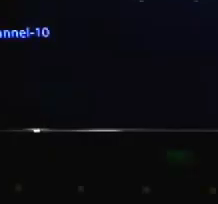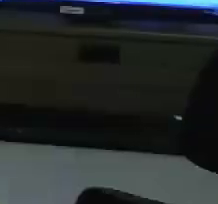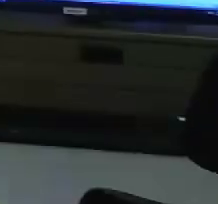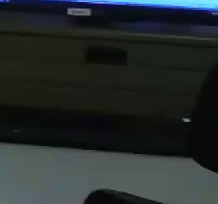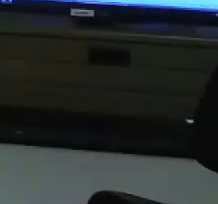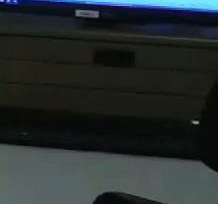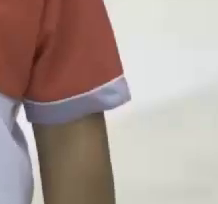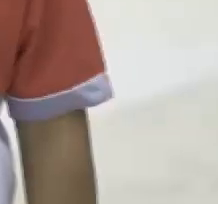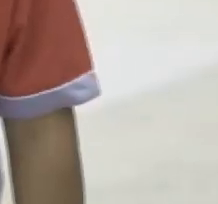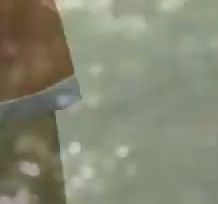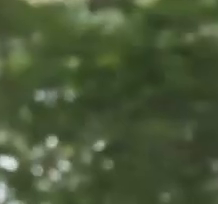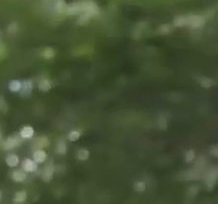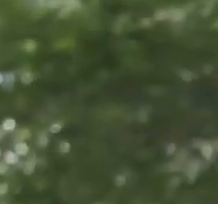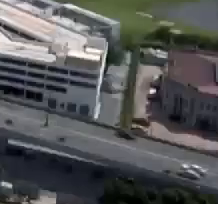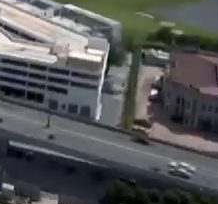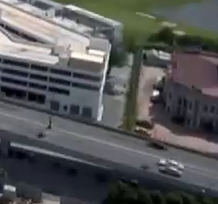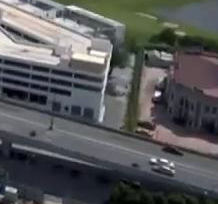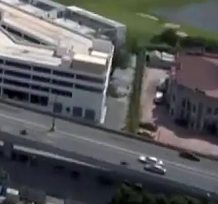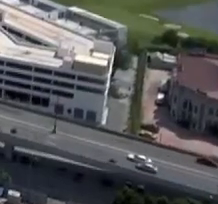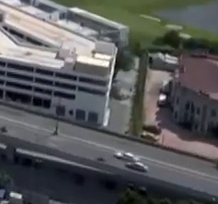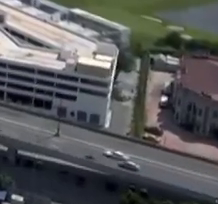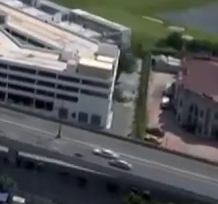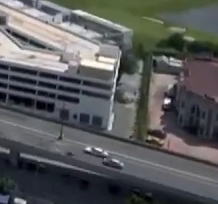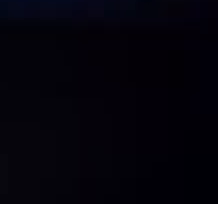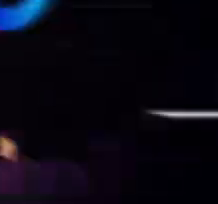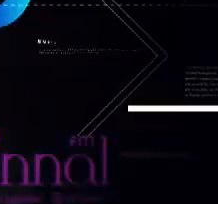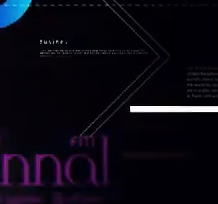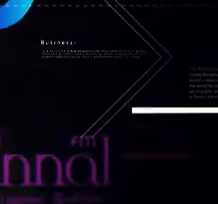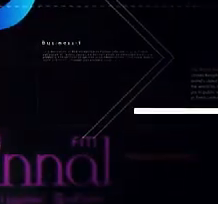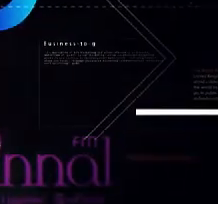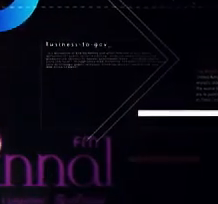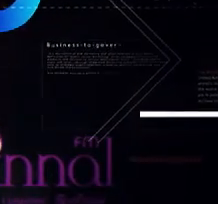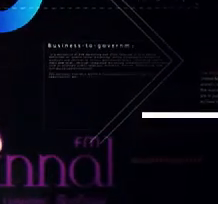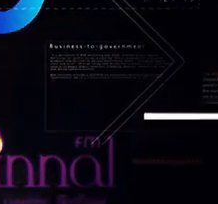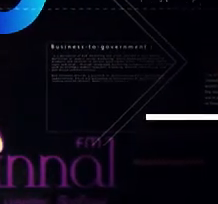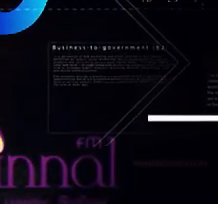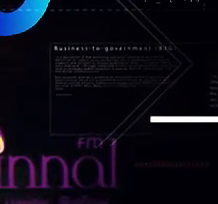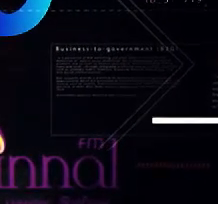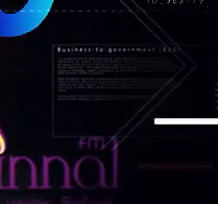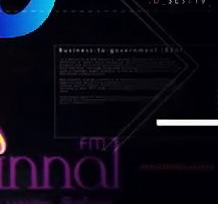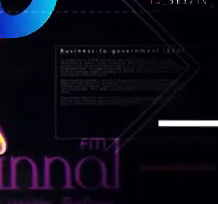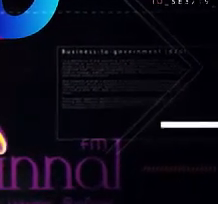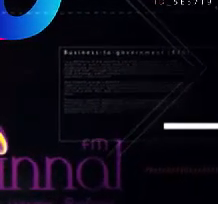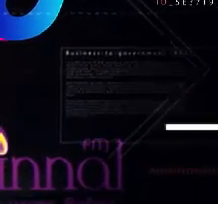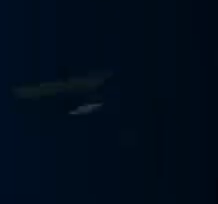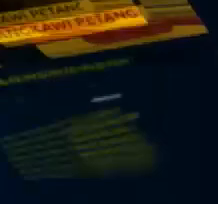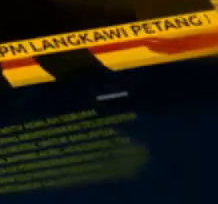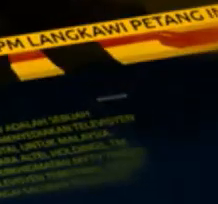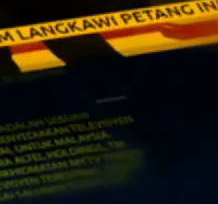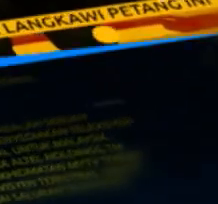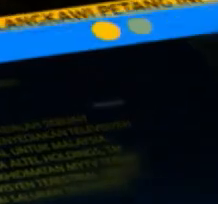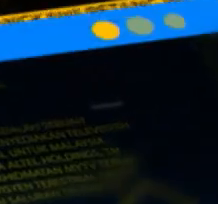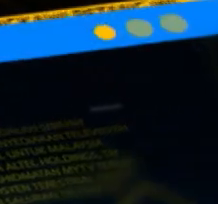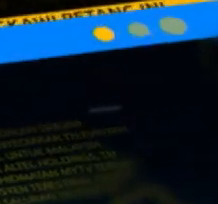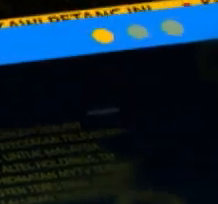bersiaran secara digital dengan liputan ke seluruh negara di saluran MyFreeview. Saksikan